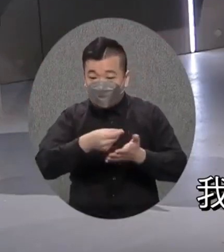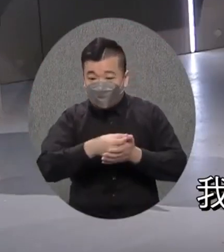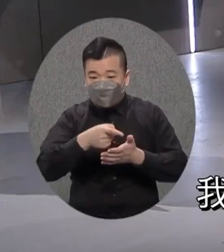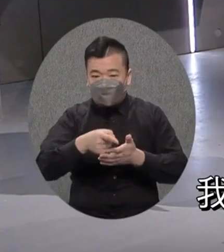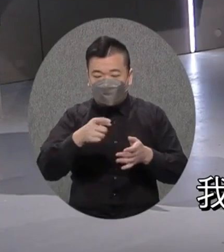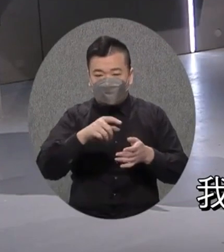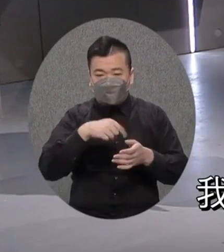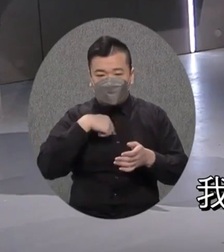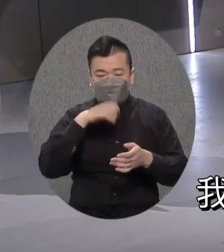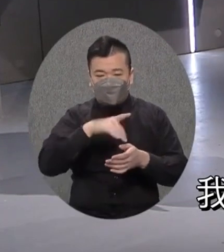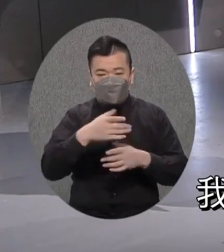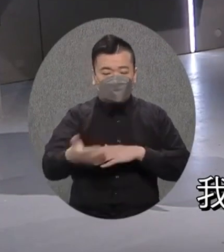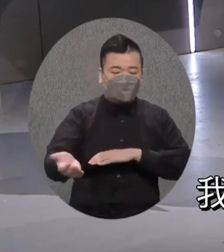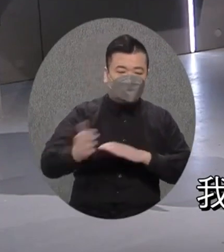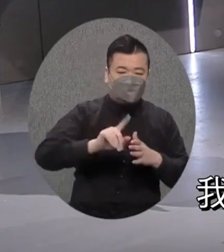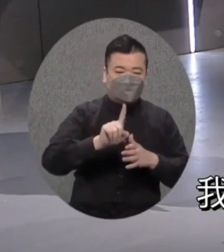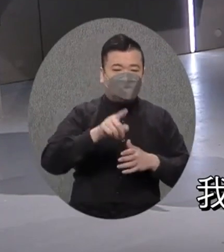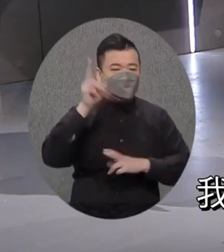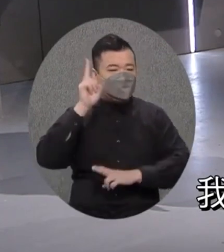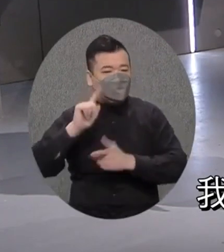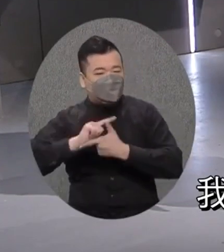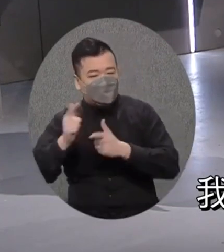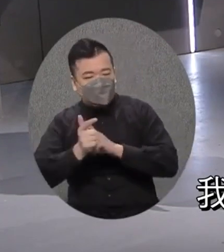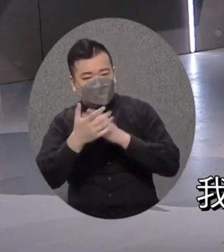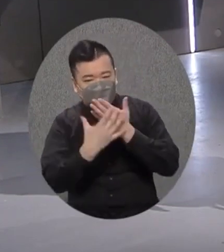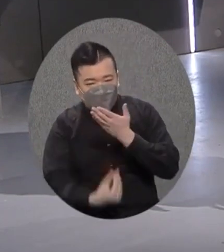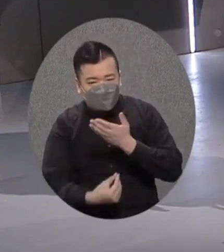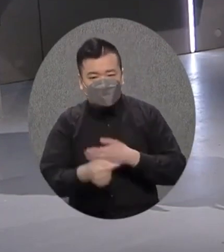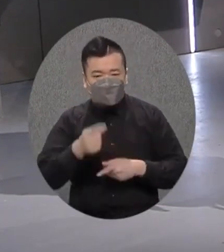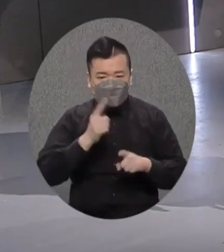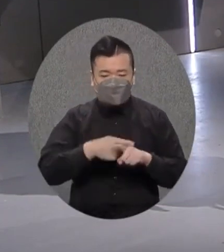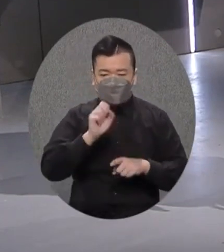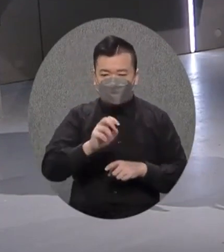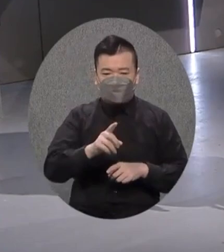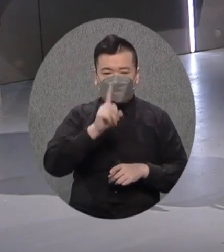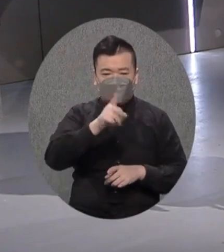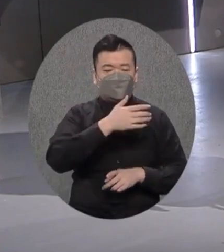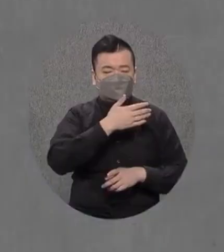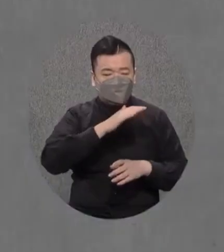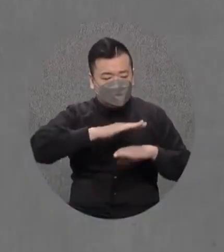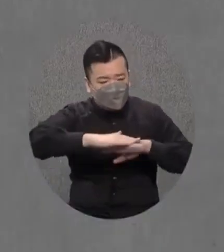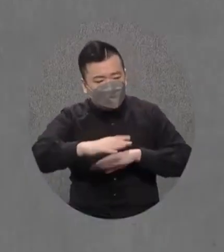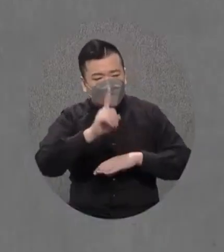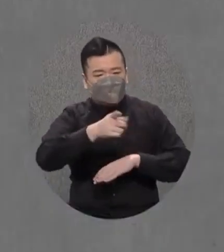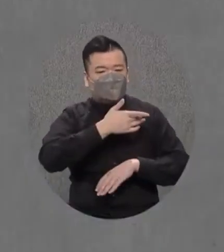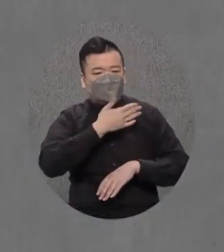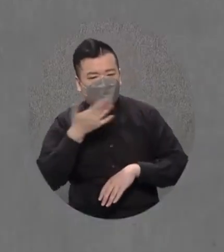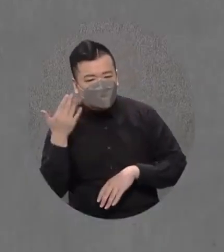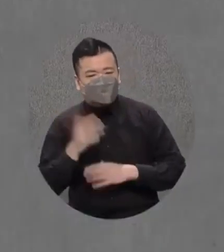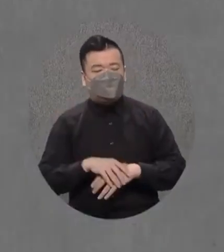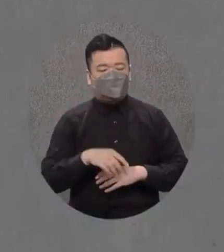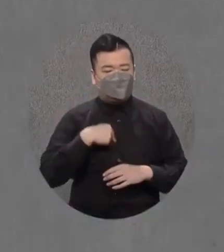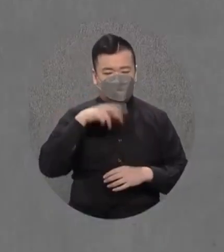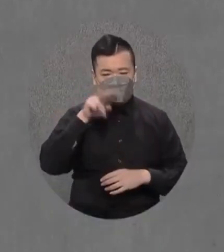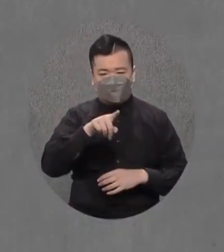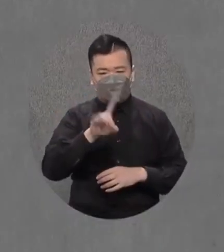歸還原了一個比較傳統的印刷方法的時候，都仍然都是一版一色在這裡。如果譬如說我們會看到